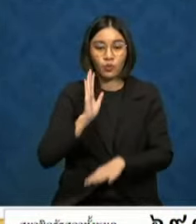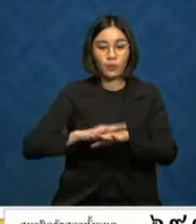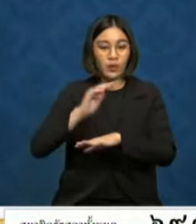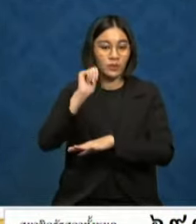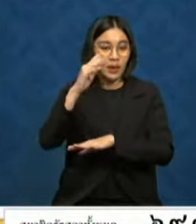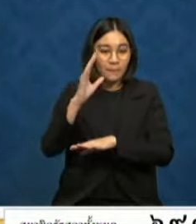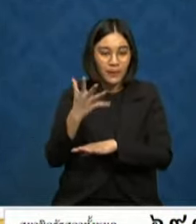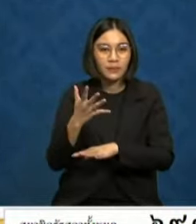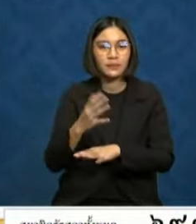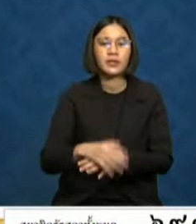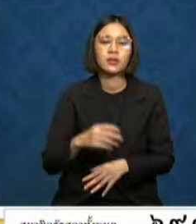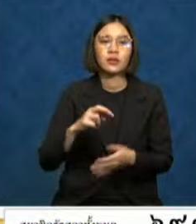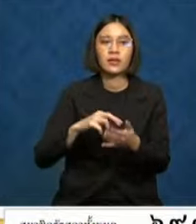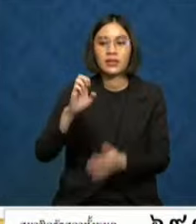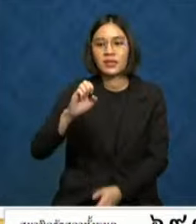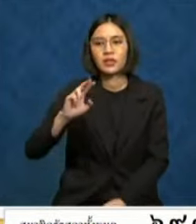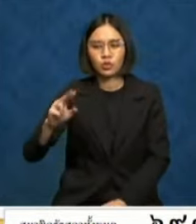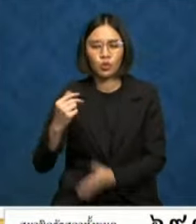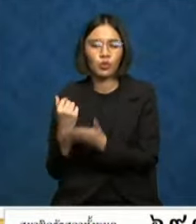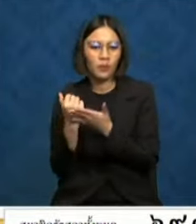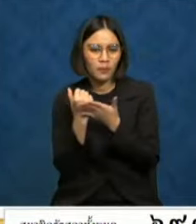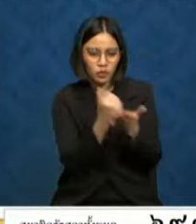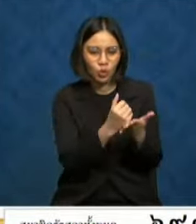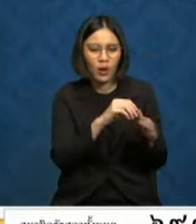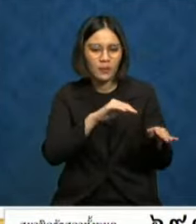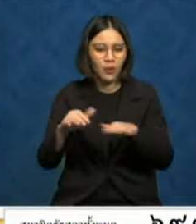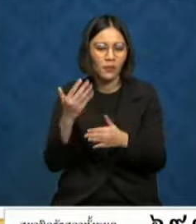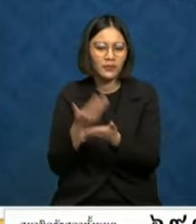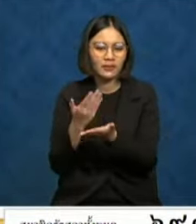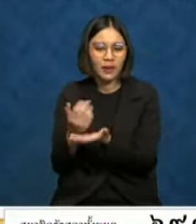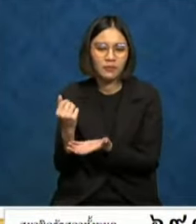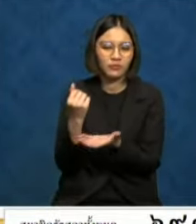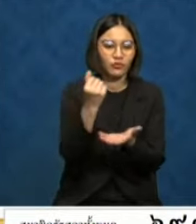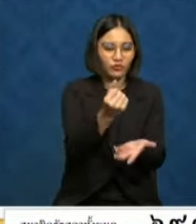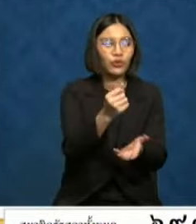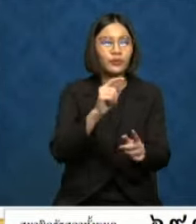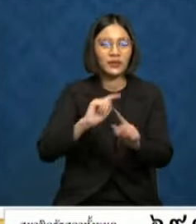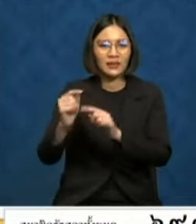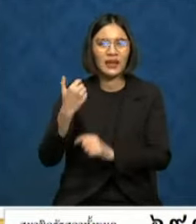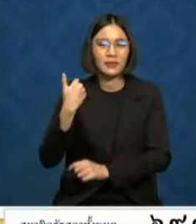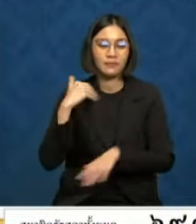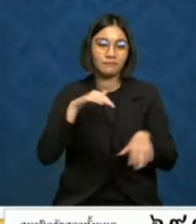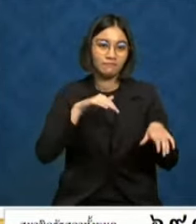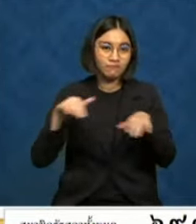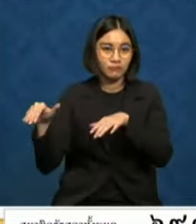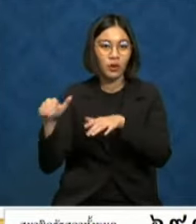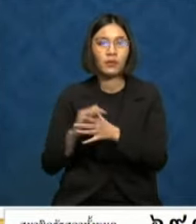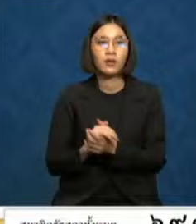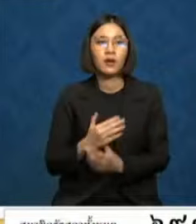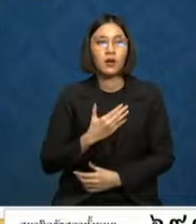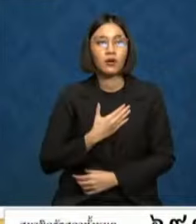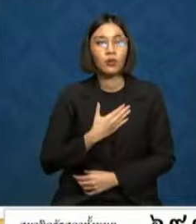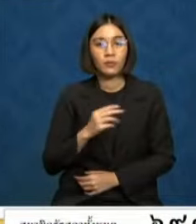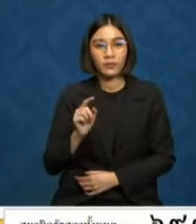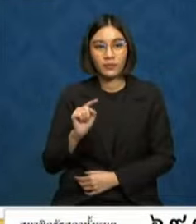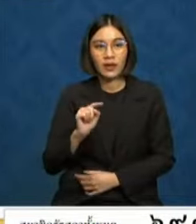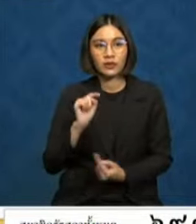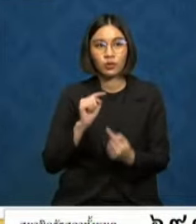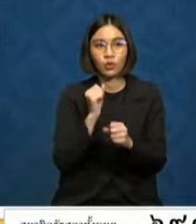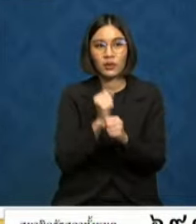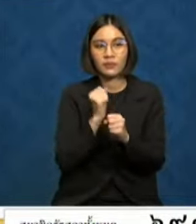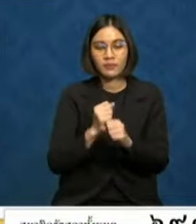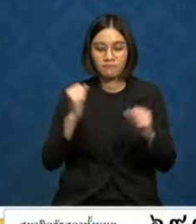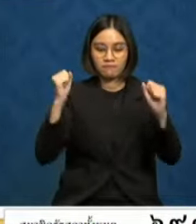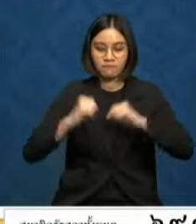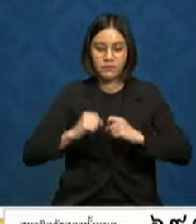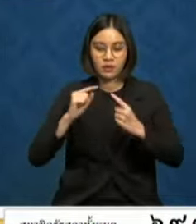าญด้านใดสหภาพยุโรปก็พร้อมที่จะให้เงินทุนสนับสนุนจำนวนมหาศาลอยู่แล้วเพราะฉะนั้นผมถือว่าการทำความข้อต